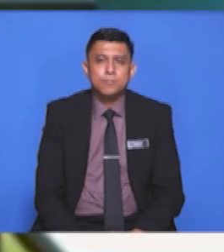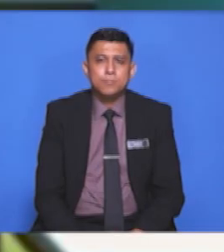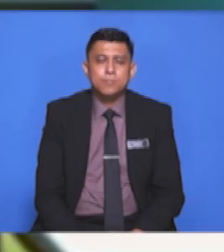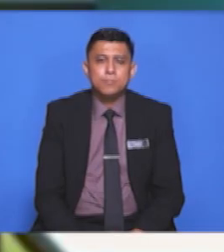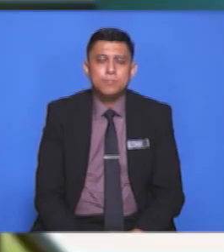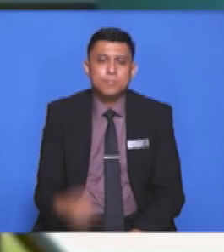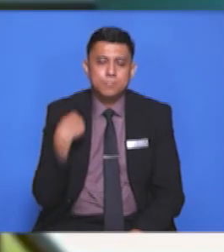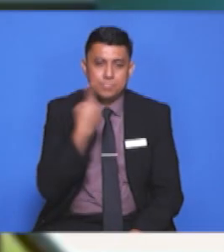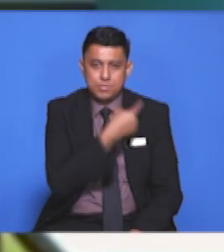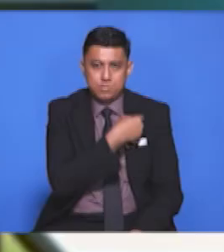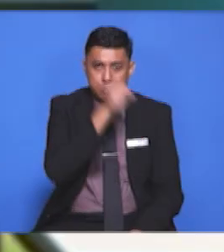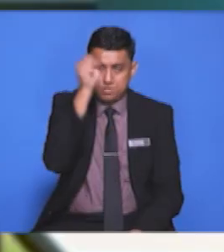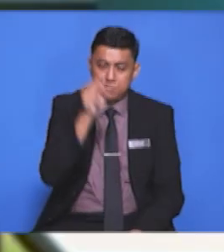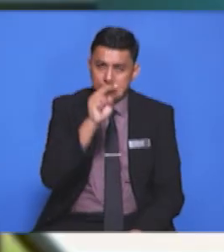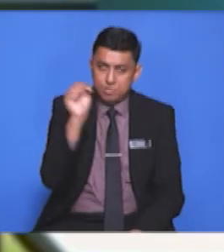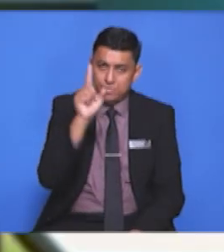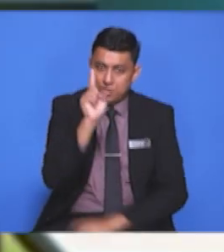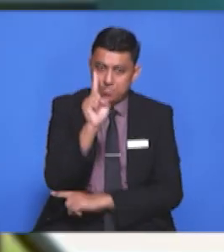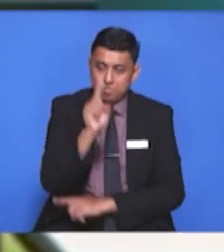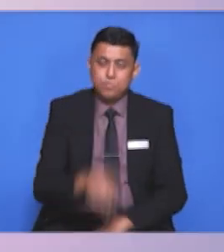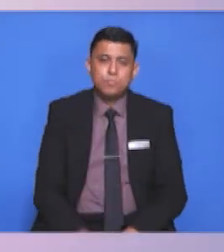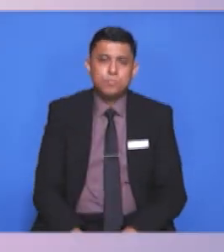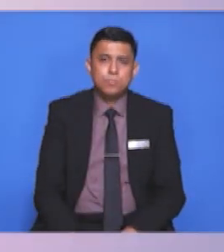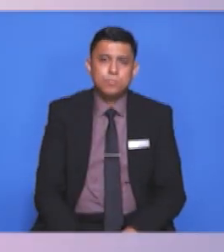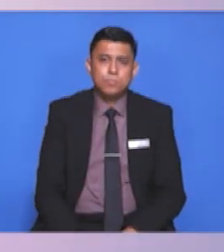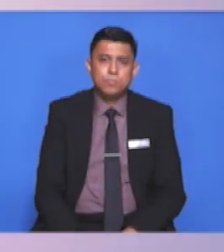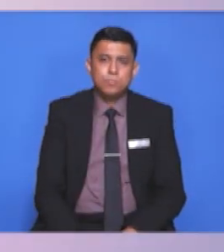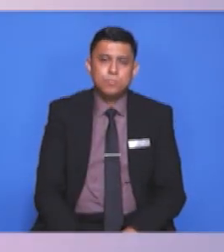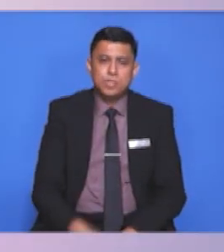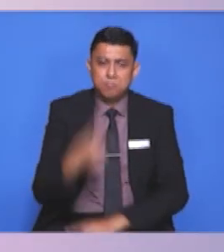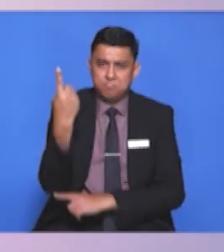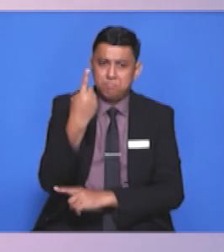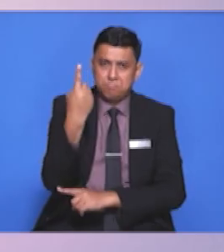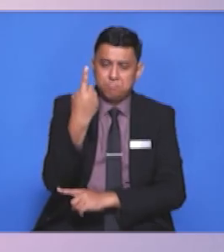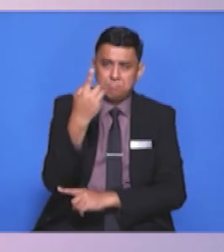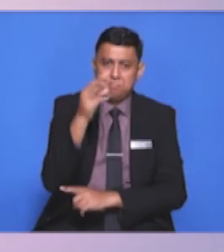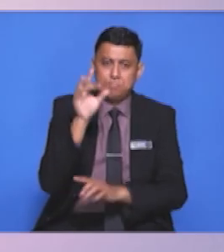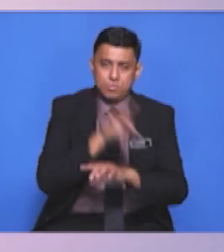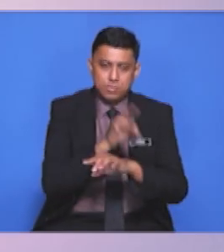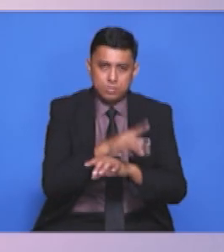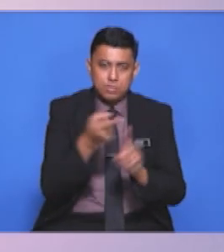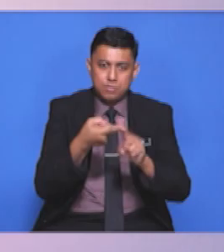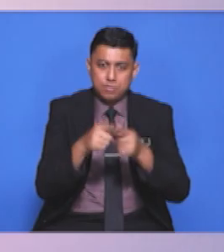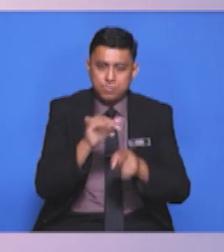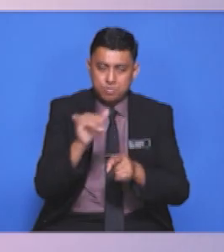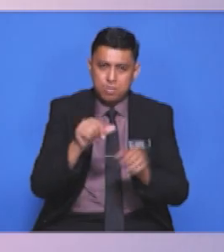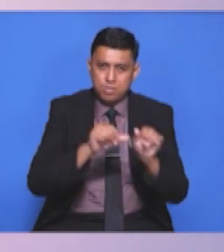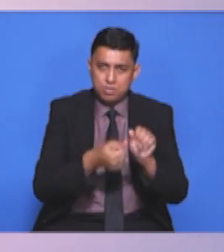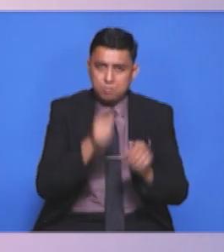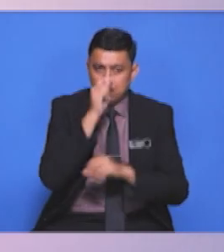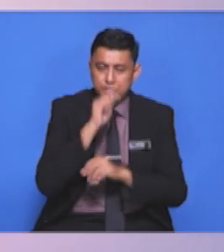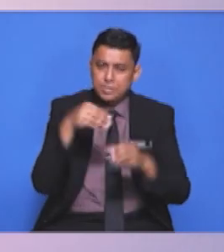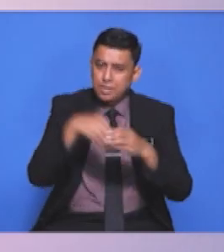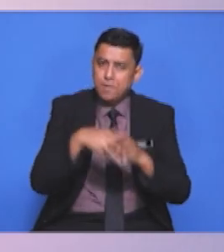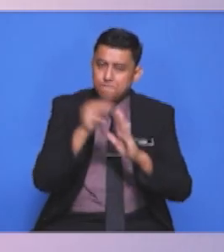kita lihat soalnya yang pertama mau wis lalu menasihatkan kawan-kawannya agar tabah